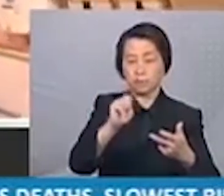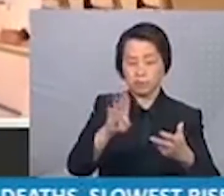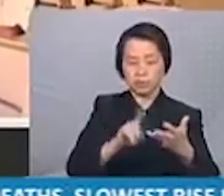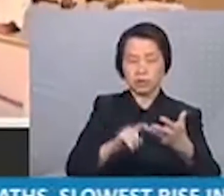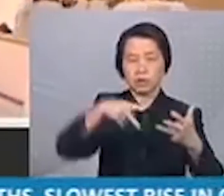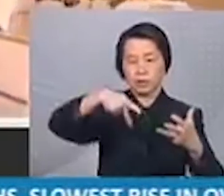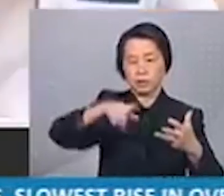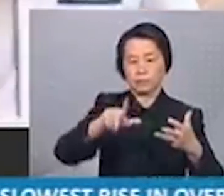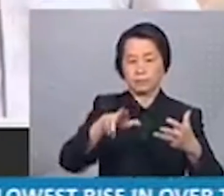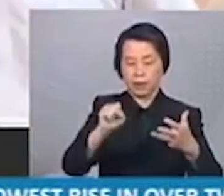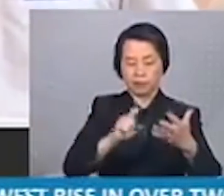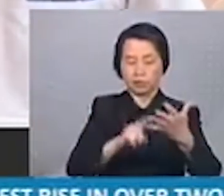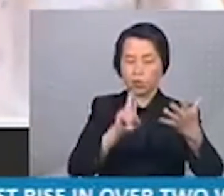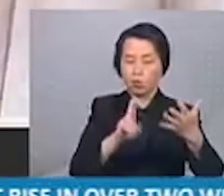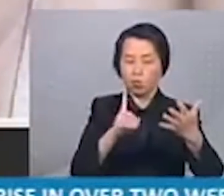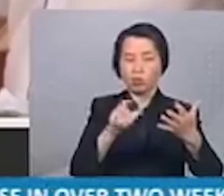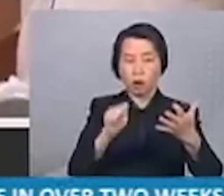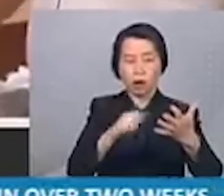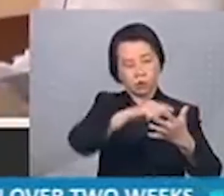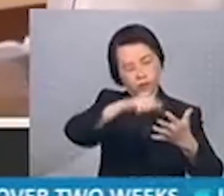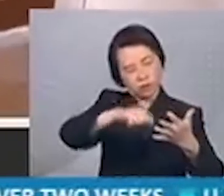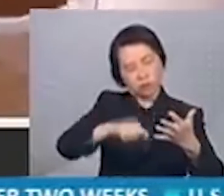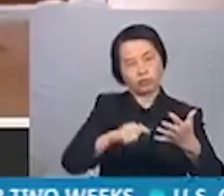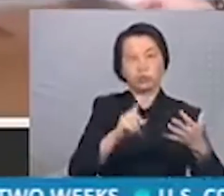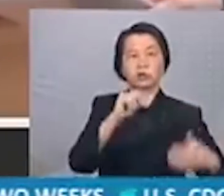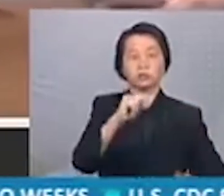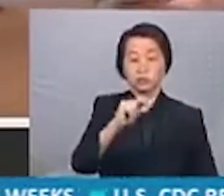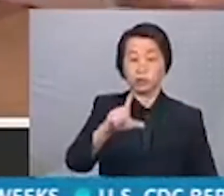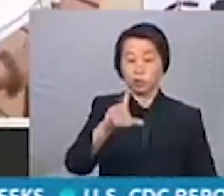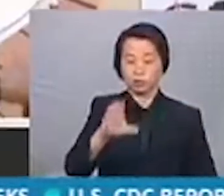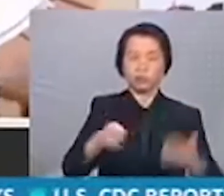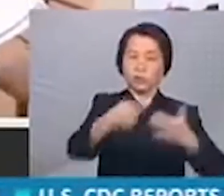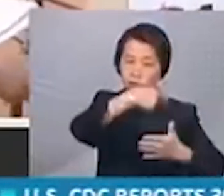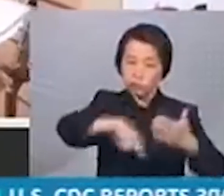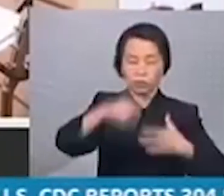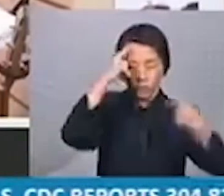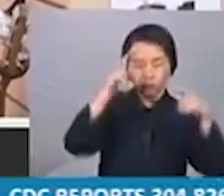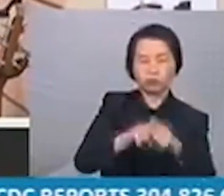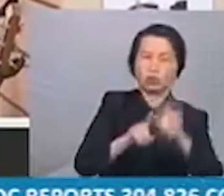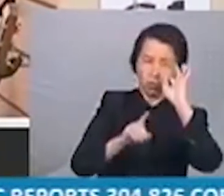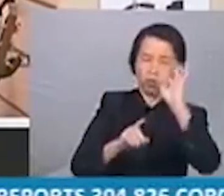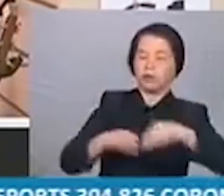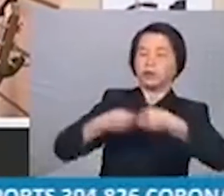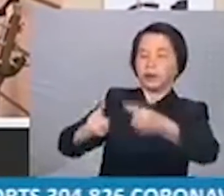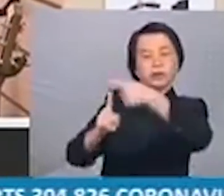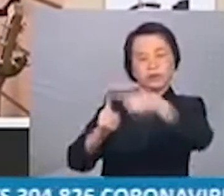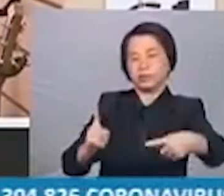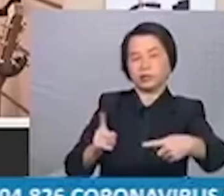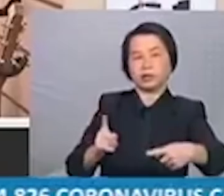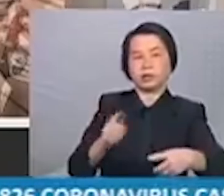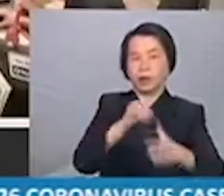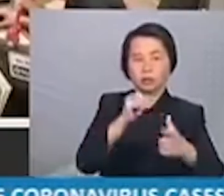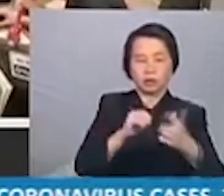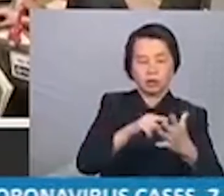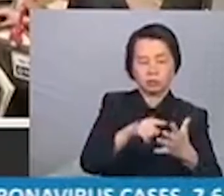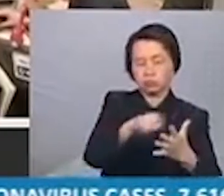udah setepai Serikat milik kerajaan negeri yang telah Ponpes setuju untuk memberi discount atau tidak